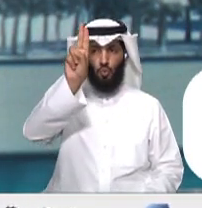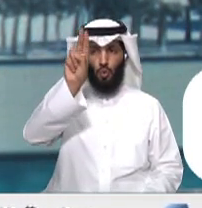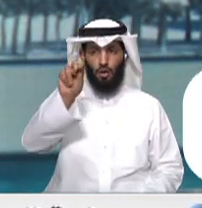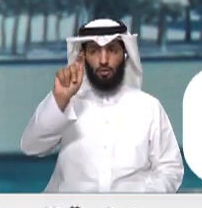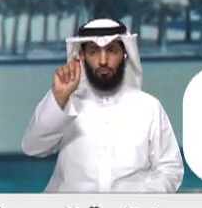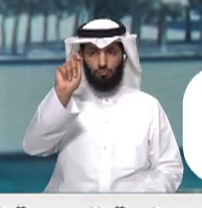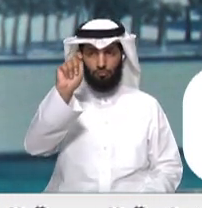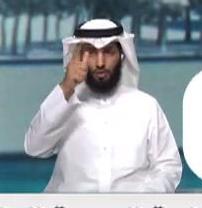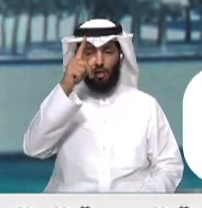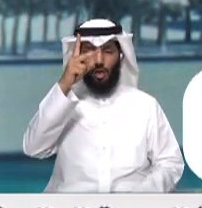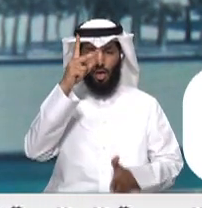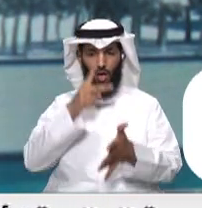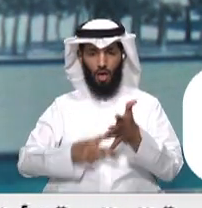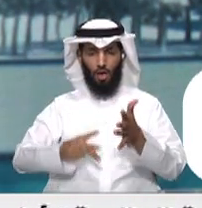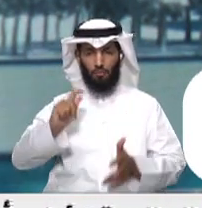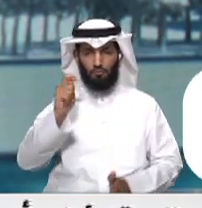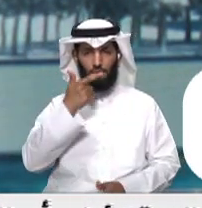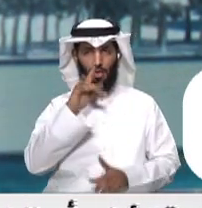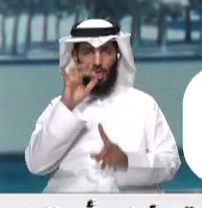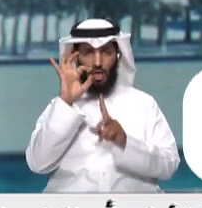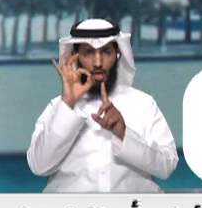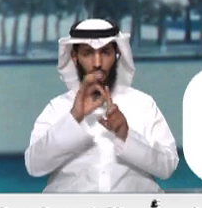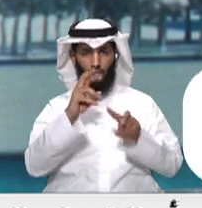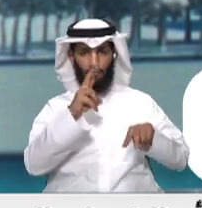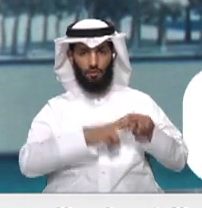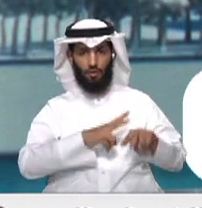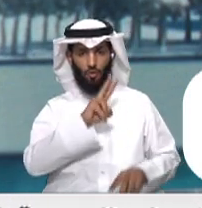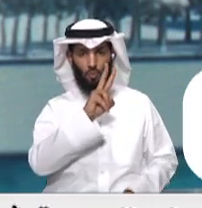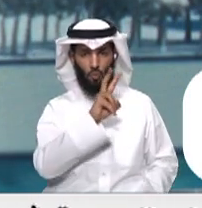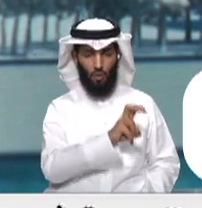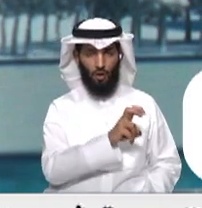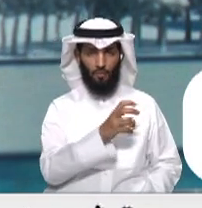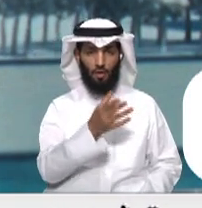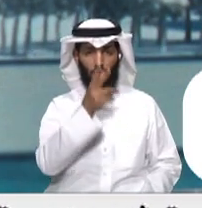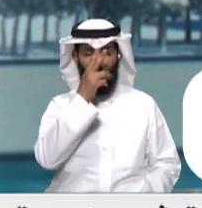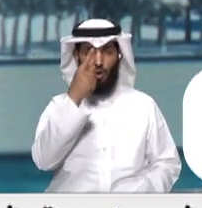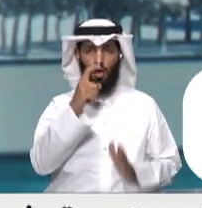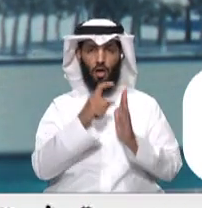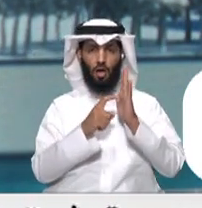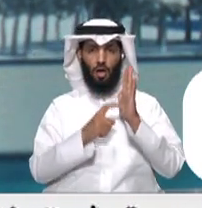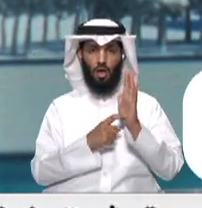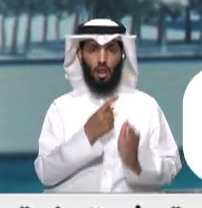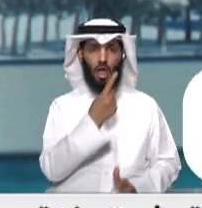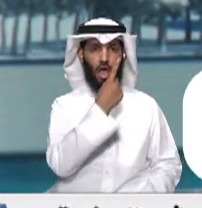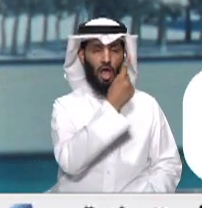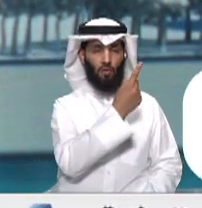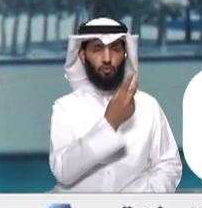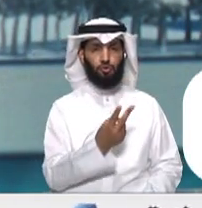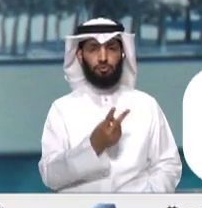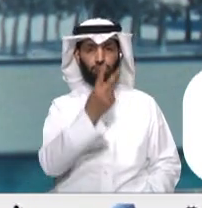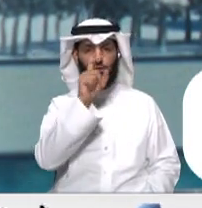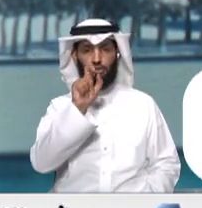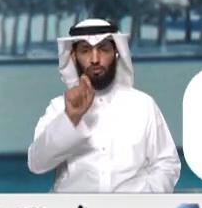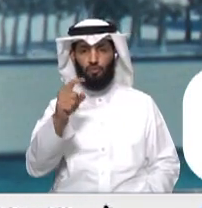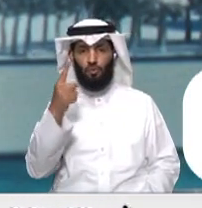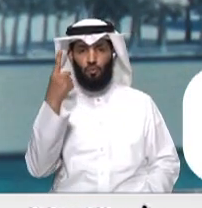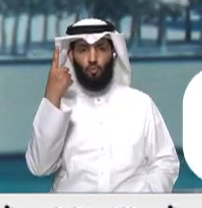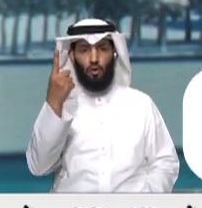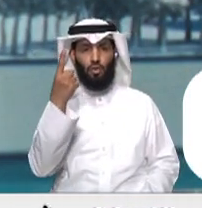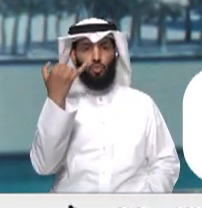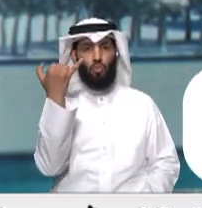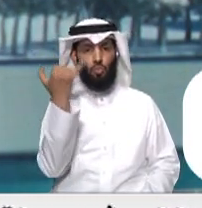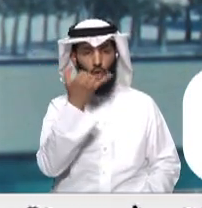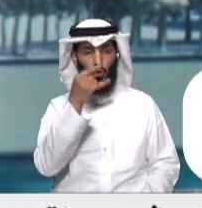النار، مؤكدا التزام لبنان بالقرار الأممي 1101 وعلى المجتمع الدولي إلزام الاحتلال الإسرائيلي